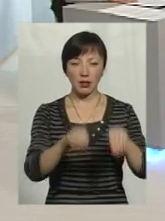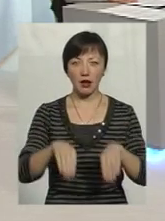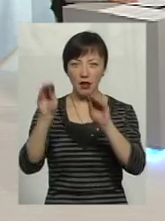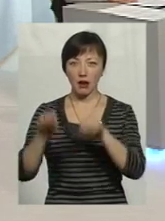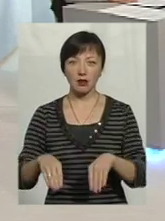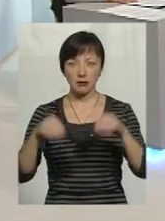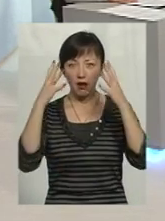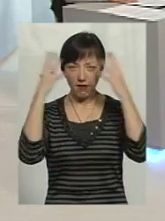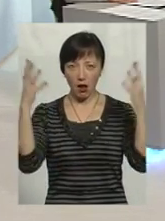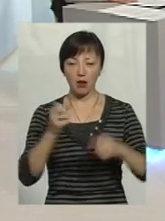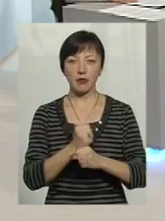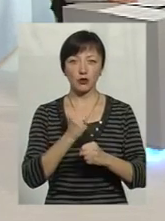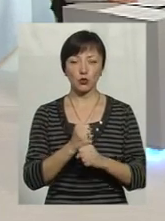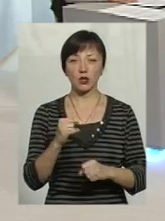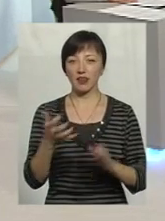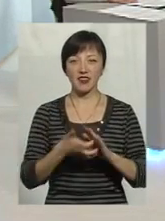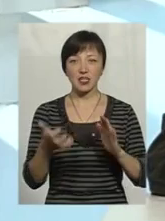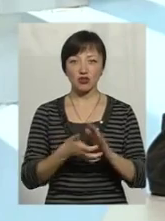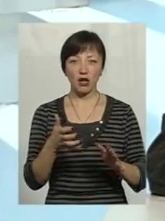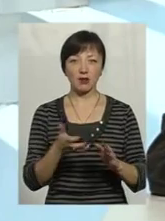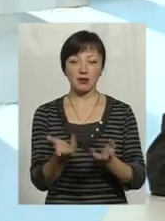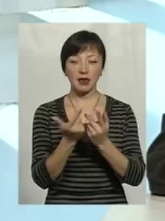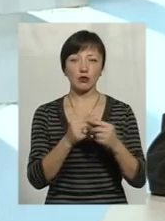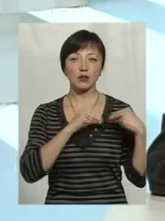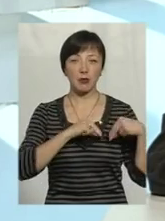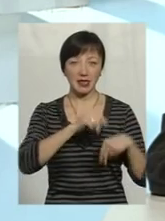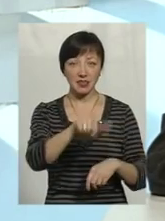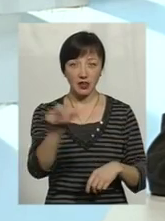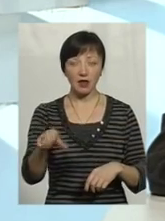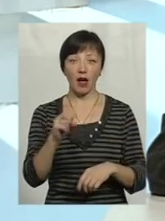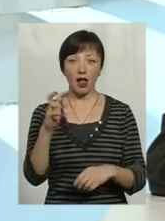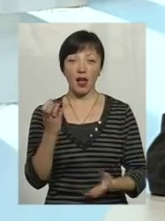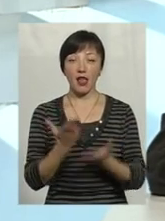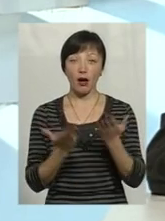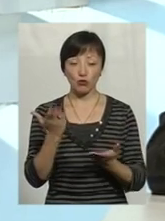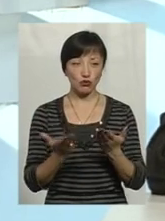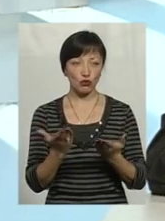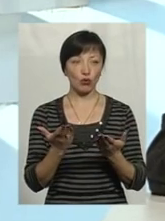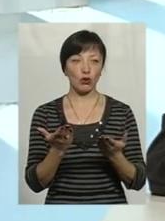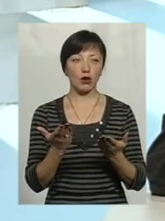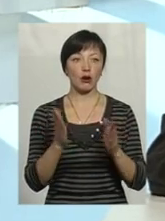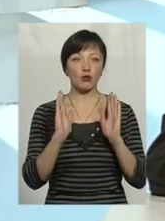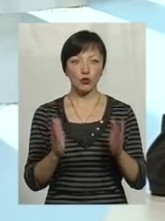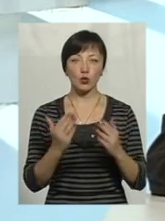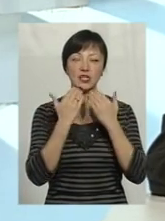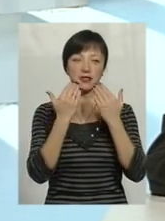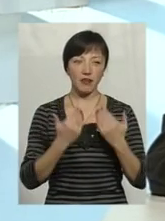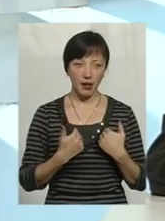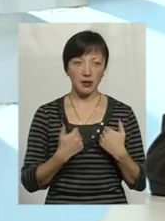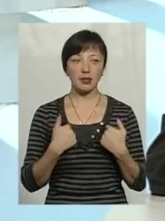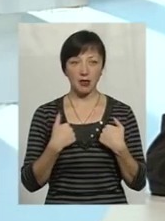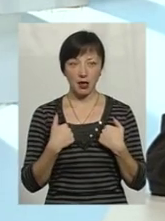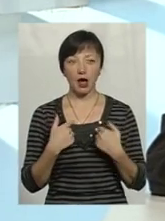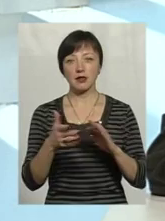там в Авралі працюють і не вистачає кількості людей, але якщо будуть певні звернення, і я, в